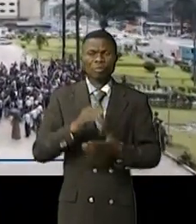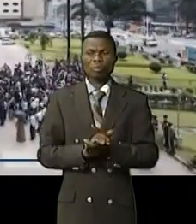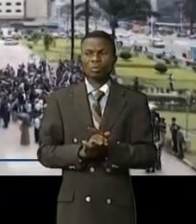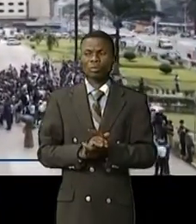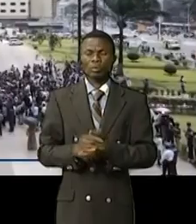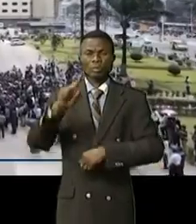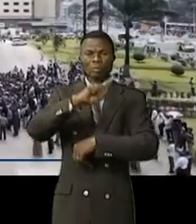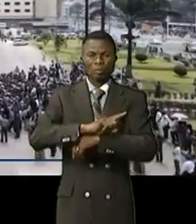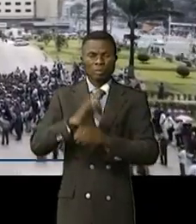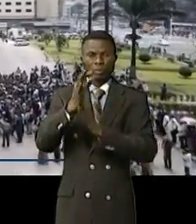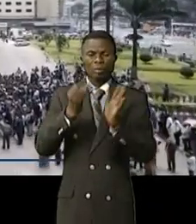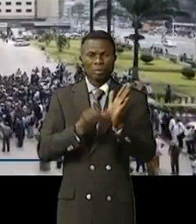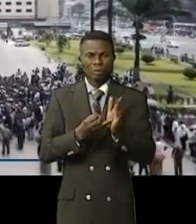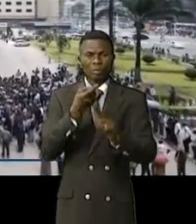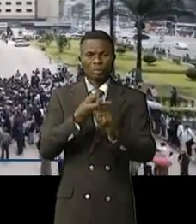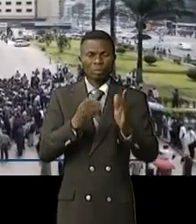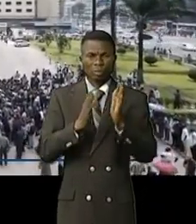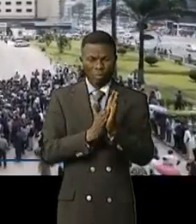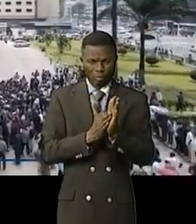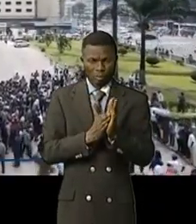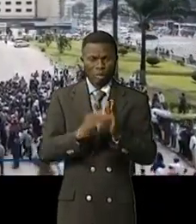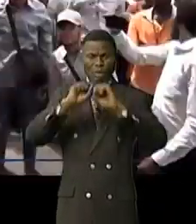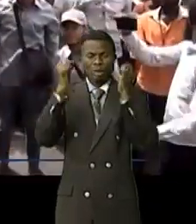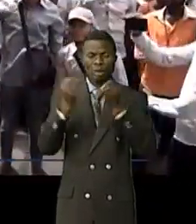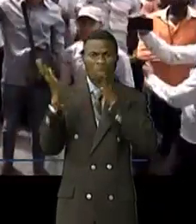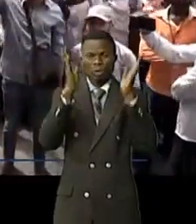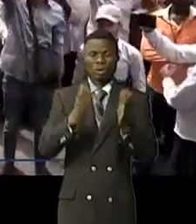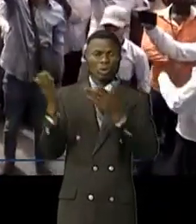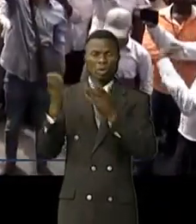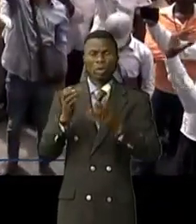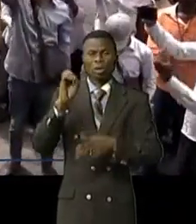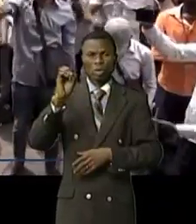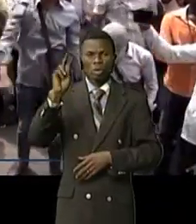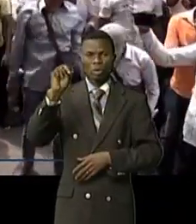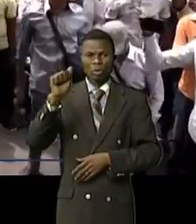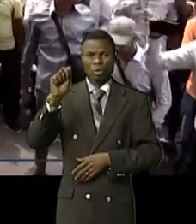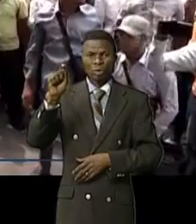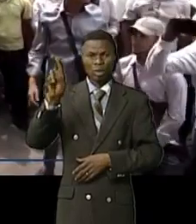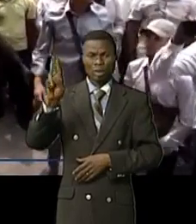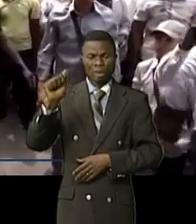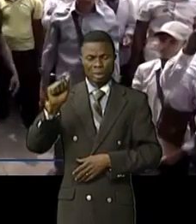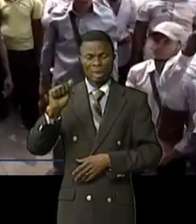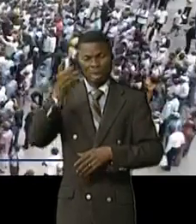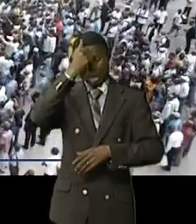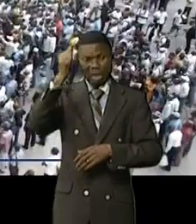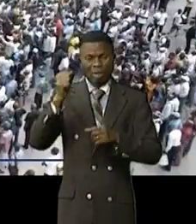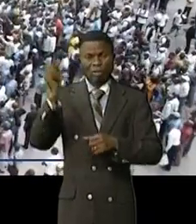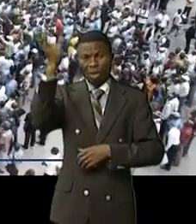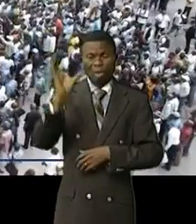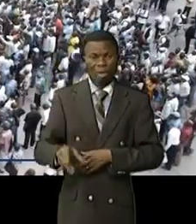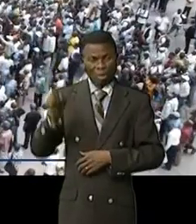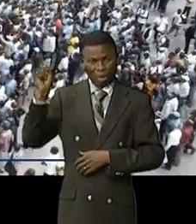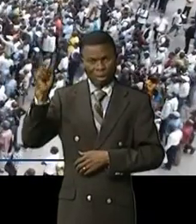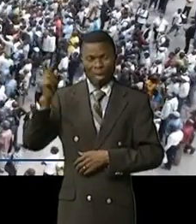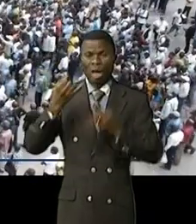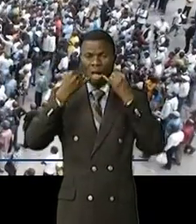journée de 18 octobre de vive tension à la Société commerciale de transport et ports à Kinshasa et au Congo central où on